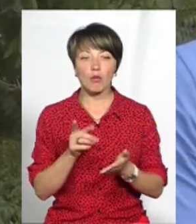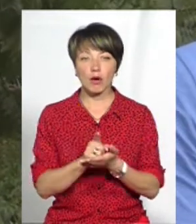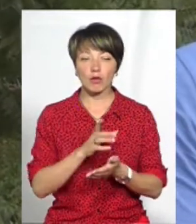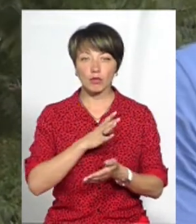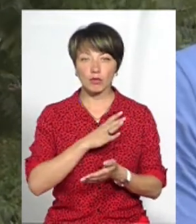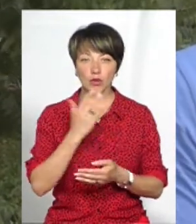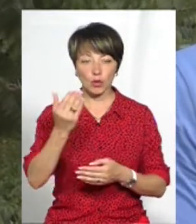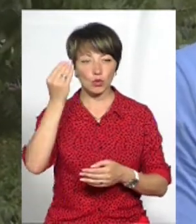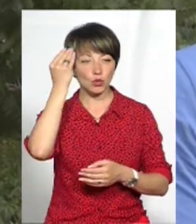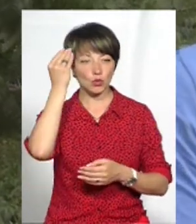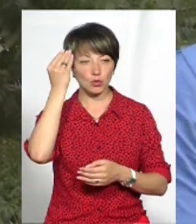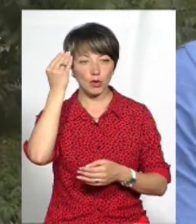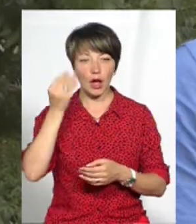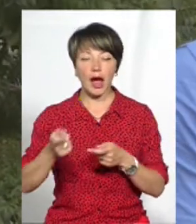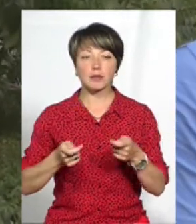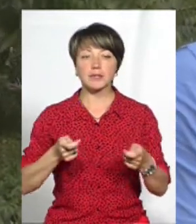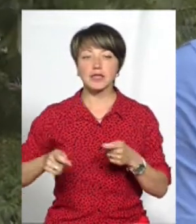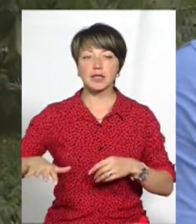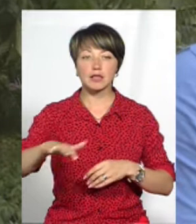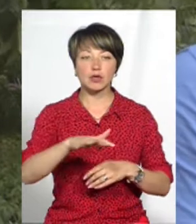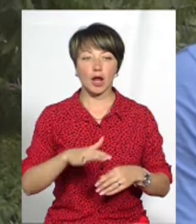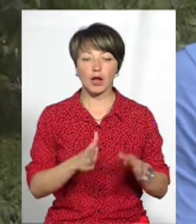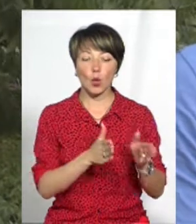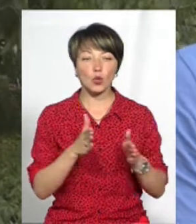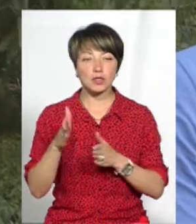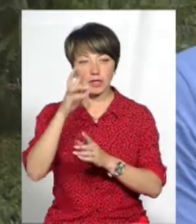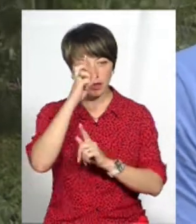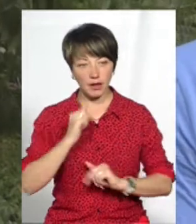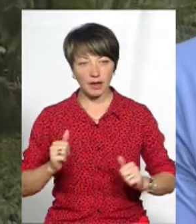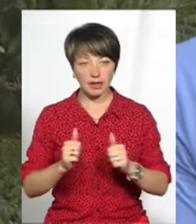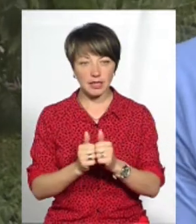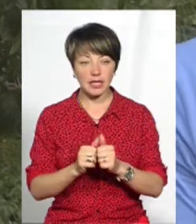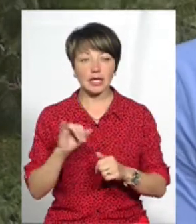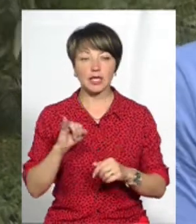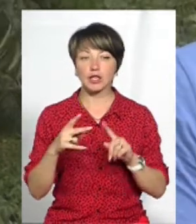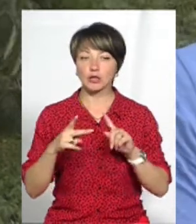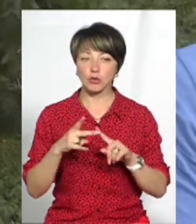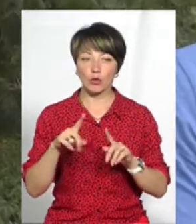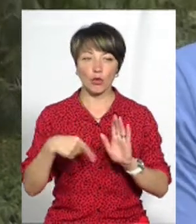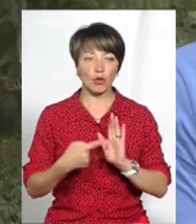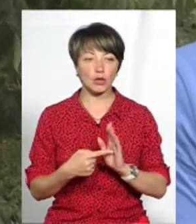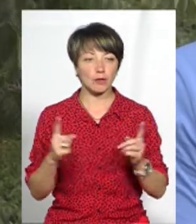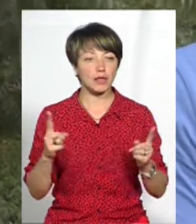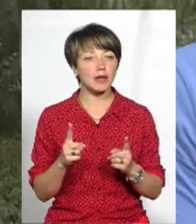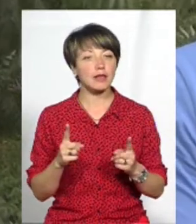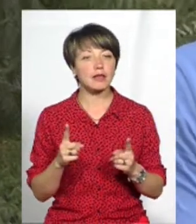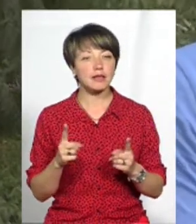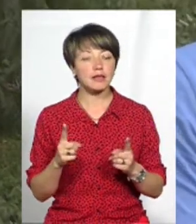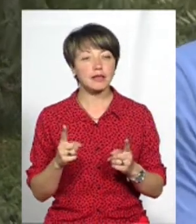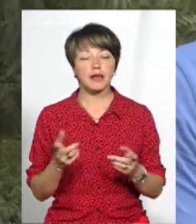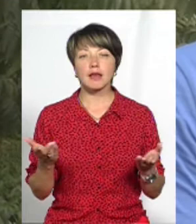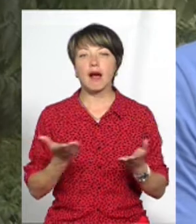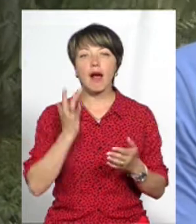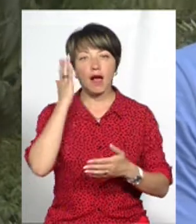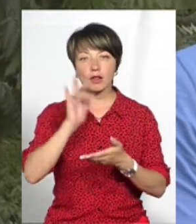яким має бути, на його думку, адміністративно-територіальний устрій України, якщо він започатковує реформу. І ще одне коротке питання, яка